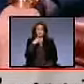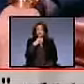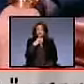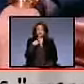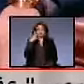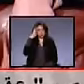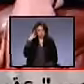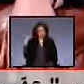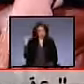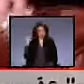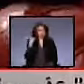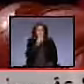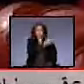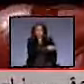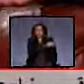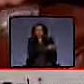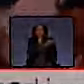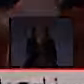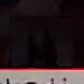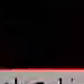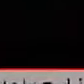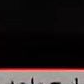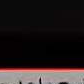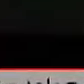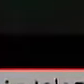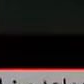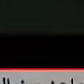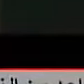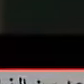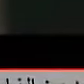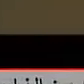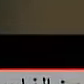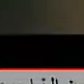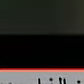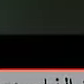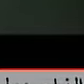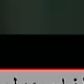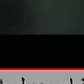فانا سعيد جدا بهذه التجربه ومرعوب من هذه التجربه.